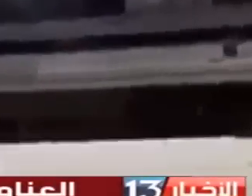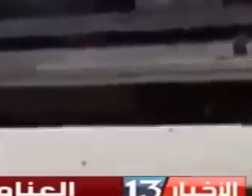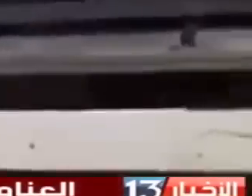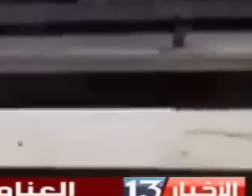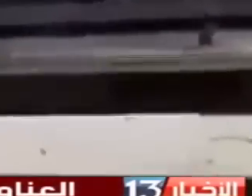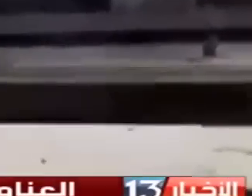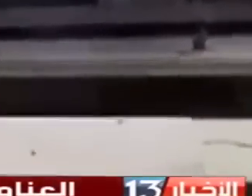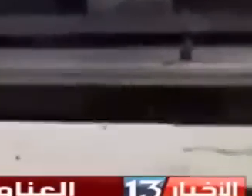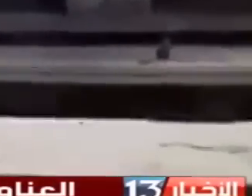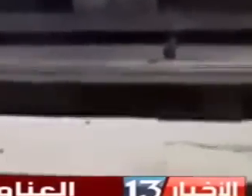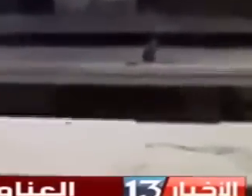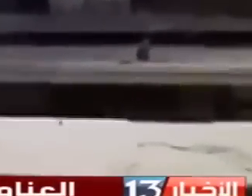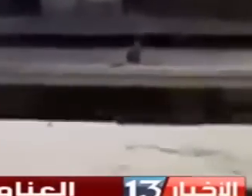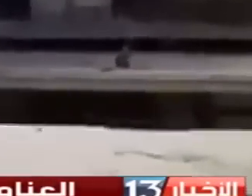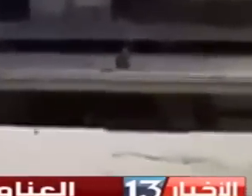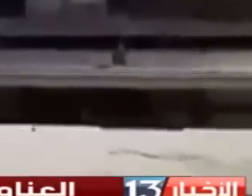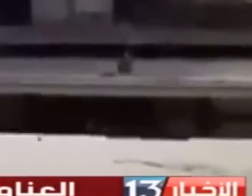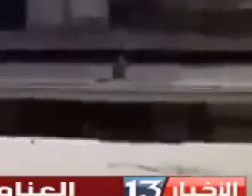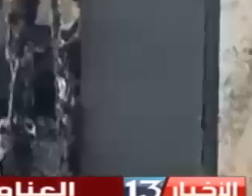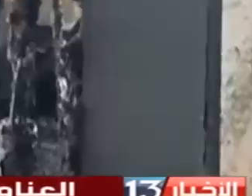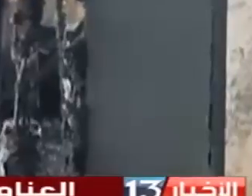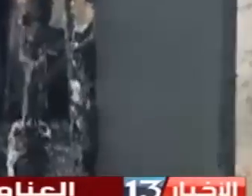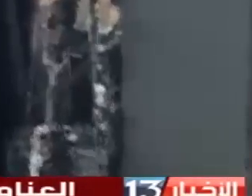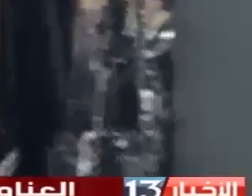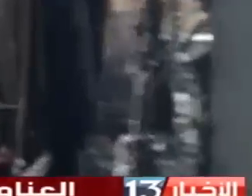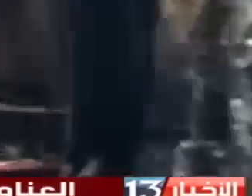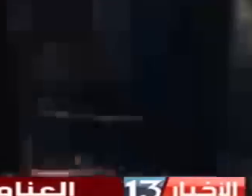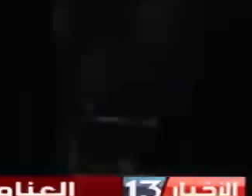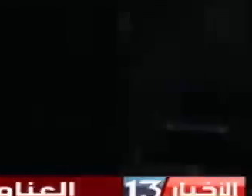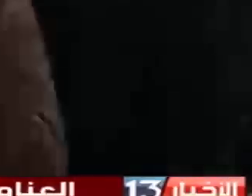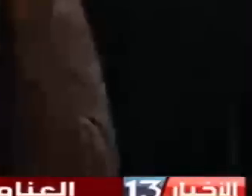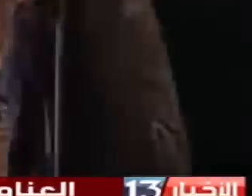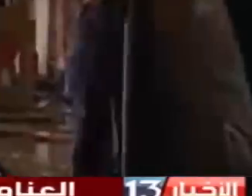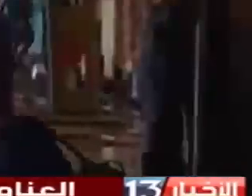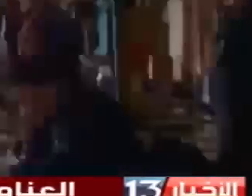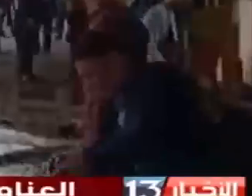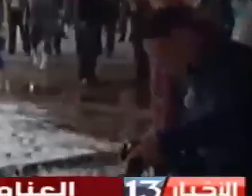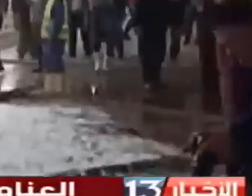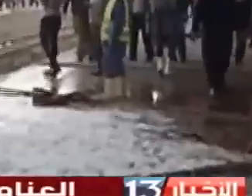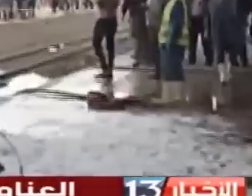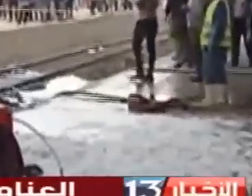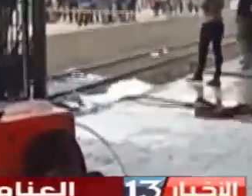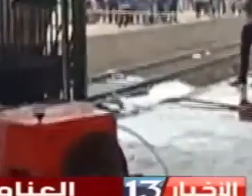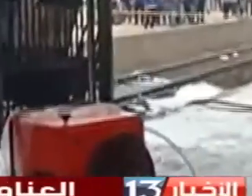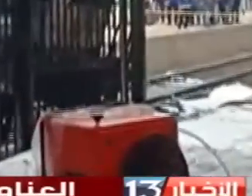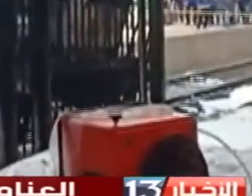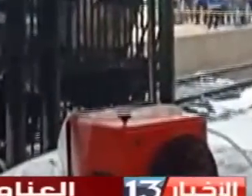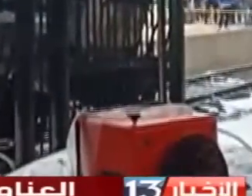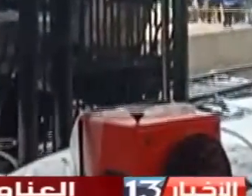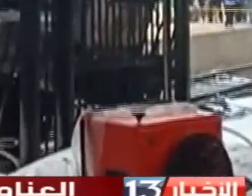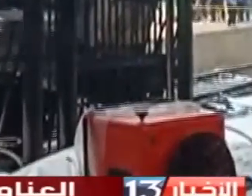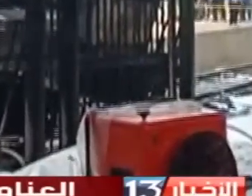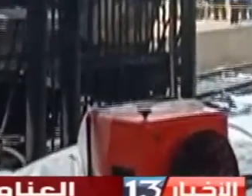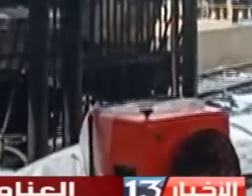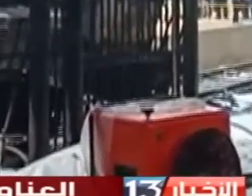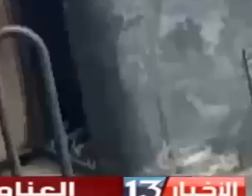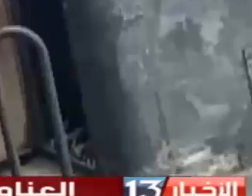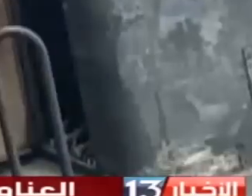عشرات القتلى والجرحى في اندلاع حريق هائل في محطه القطارات الرئيسيه وسط العاصمه المصريه